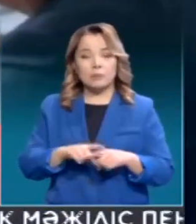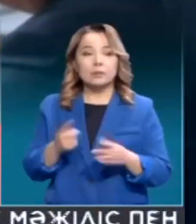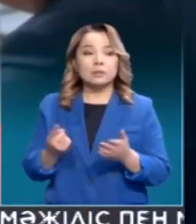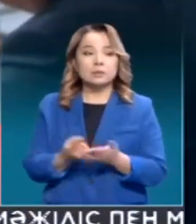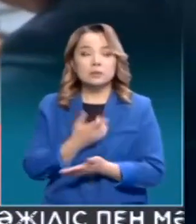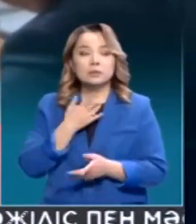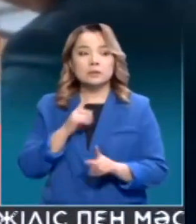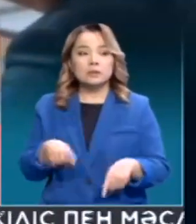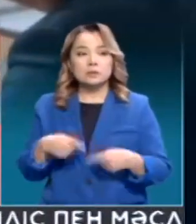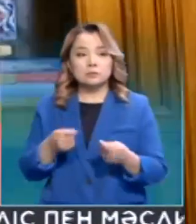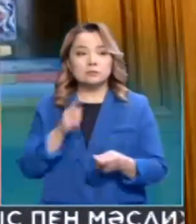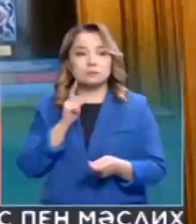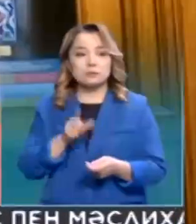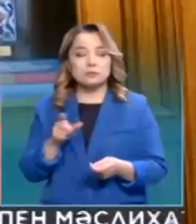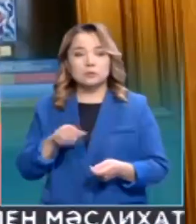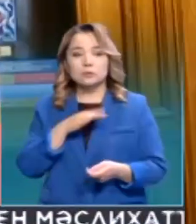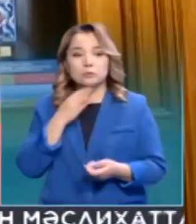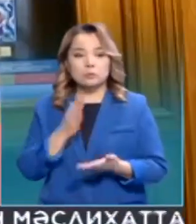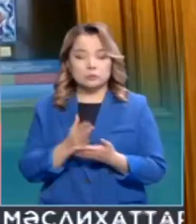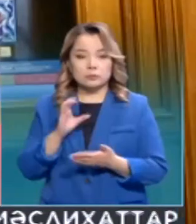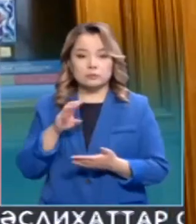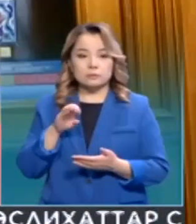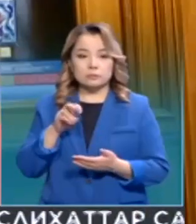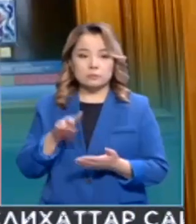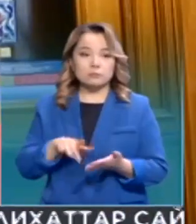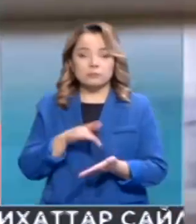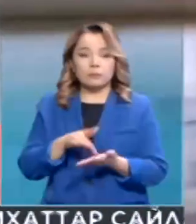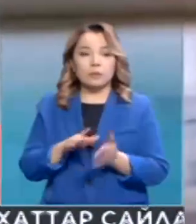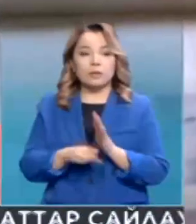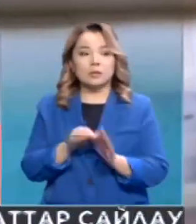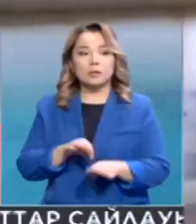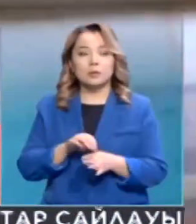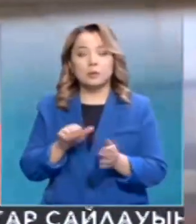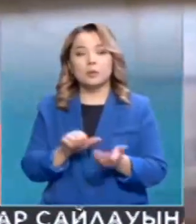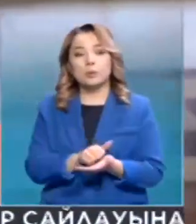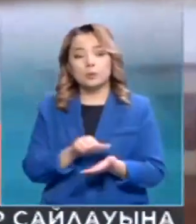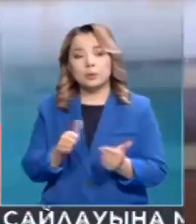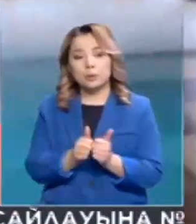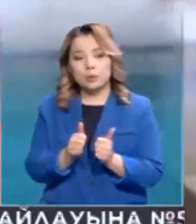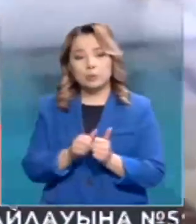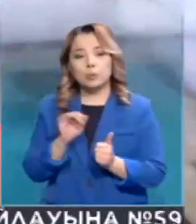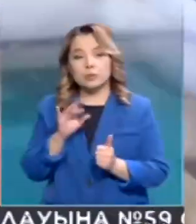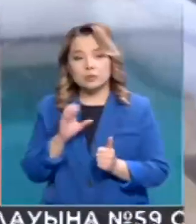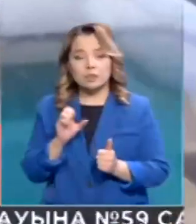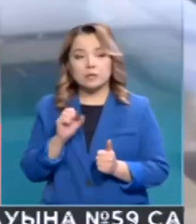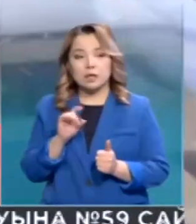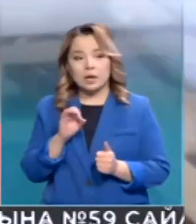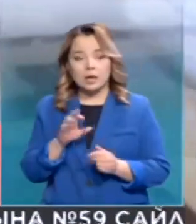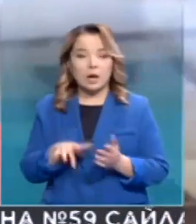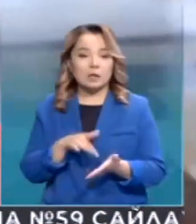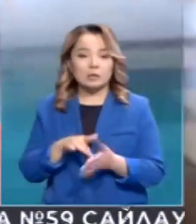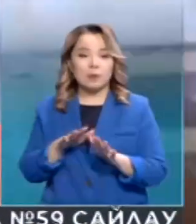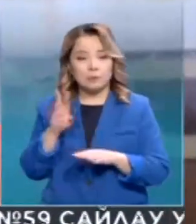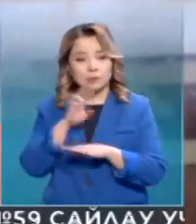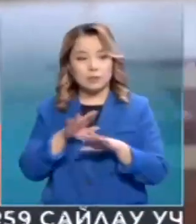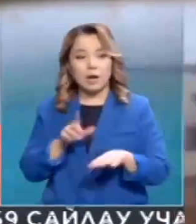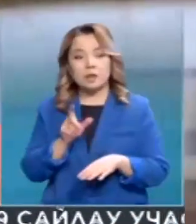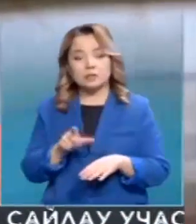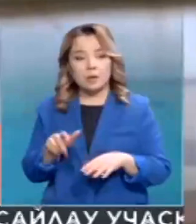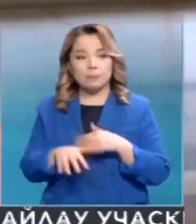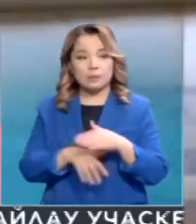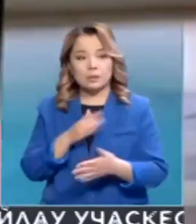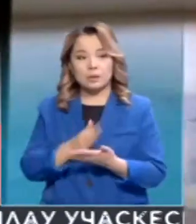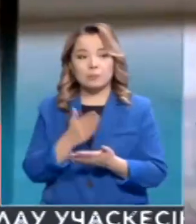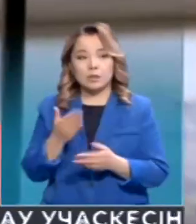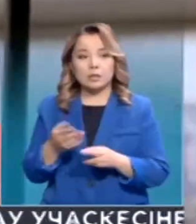рет дауыс берген жаштар да көп. Стамбул қаласындағы сайлау учаскесине көршілес Бурса, Сакария қалаларында да еліміздің азаматтары келіп